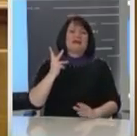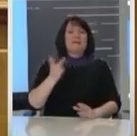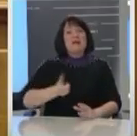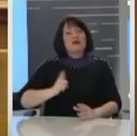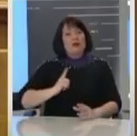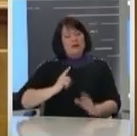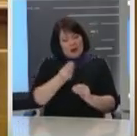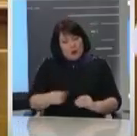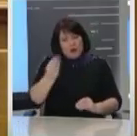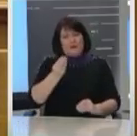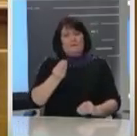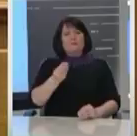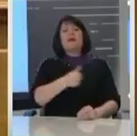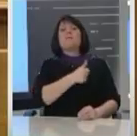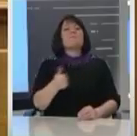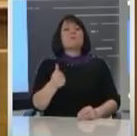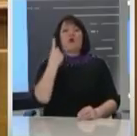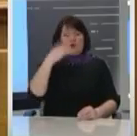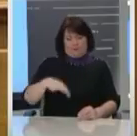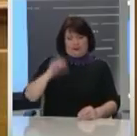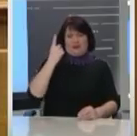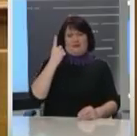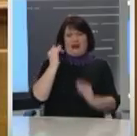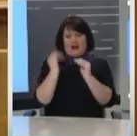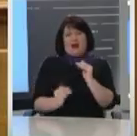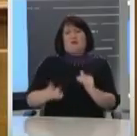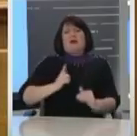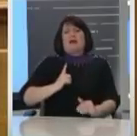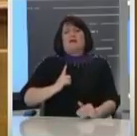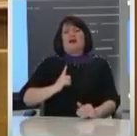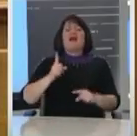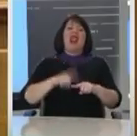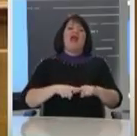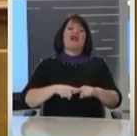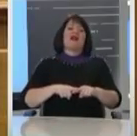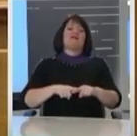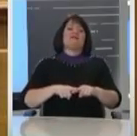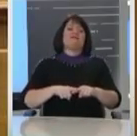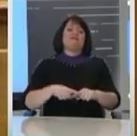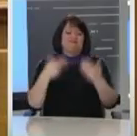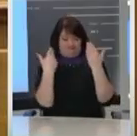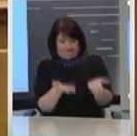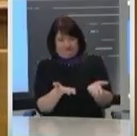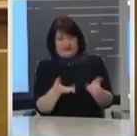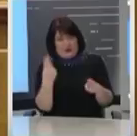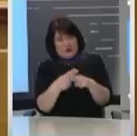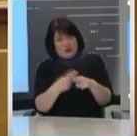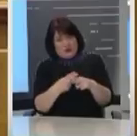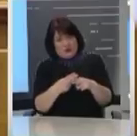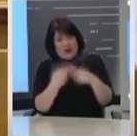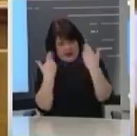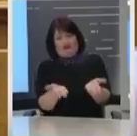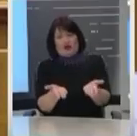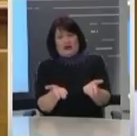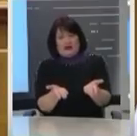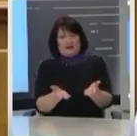προβλεπόμενο. Ποια είναι η μόνη χώρα που είχε ρυθμό ανάπτυξης πολύ μικρότερο από τον προβλεπόμενο? Η Ελλάδα. Αυτή είναι η εξαιρετική ρυθμή ανάπτυξης, κύριε